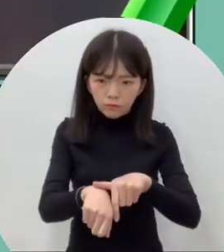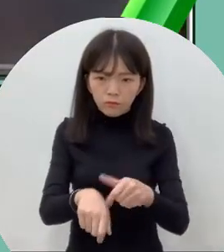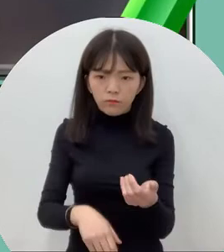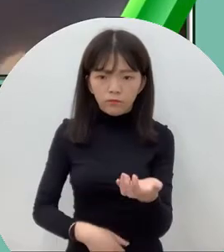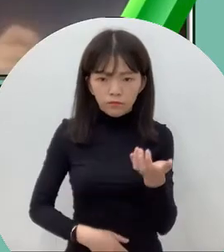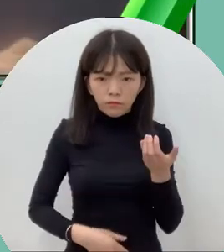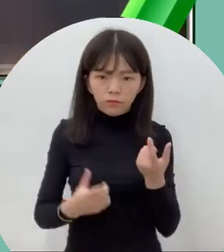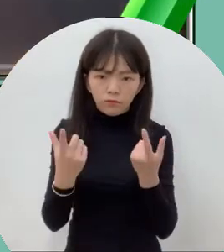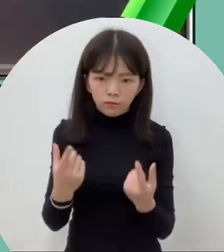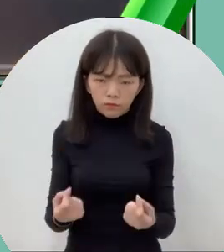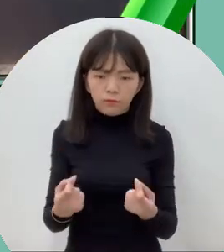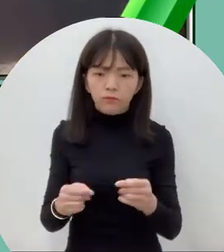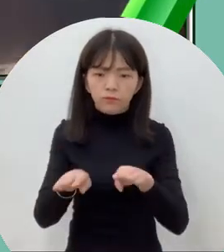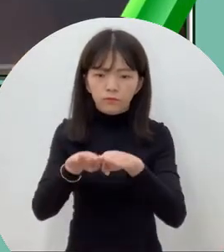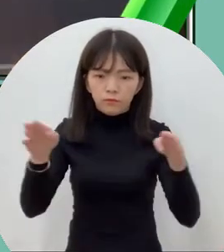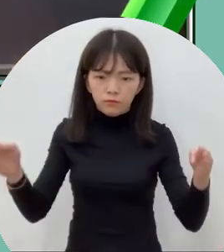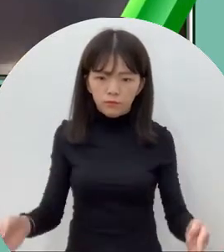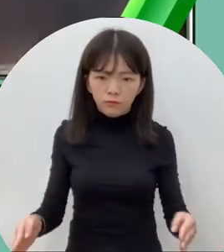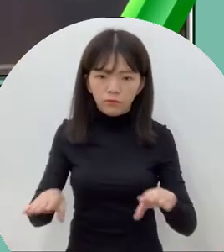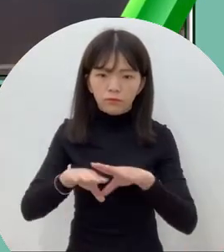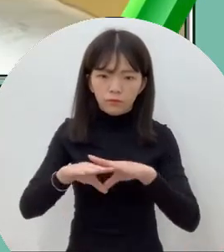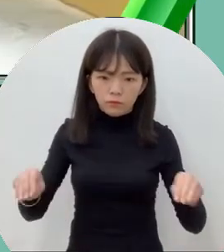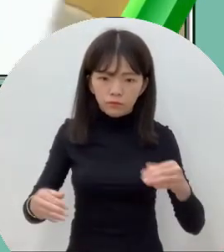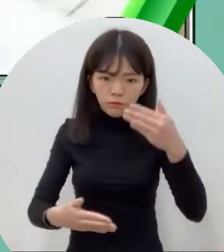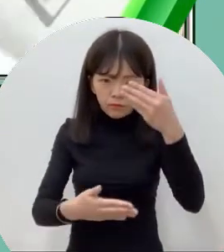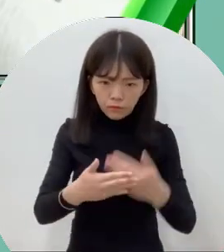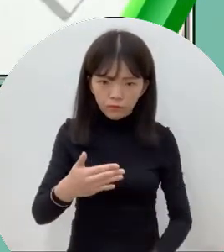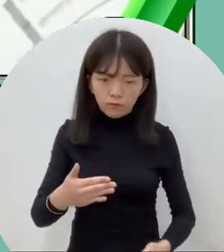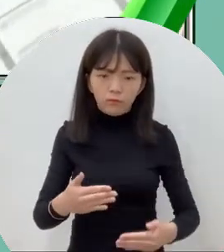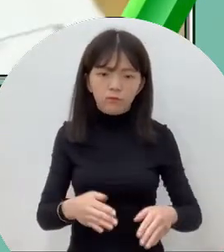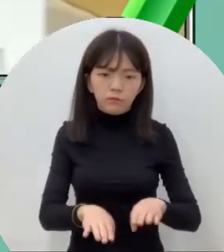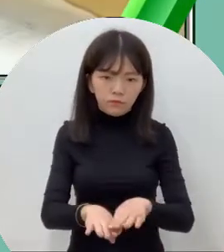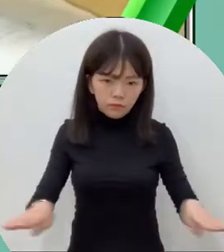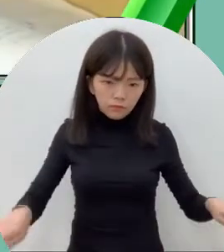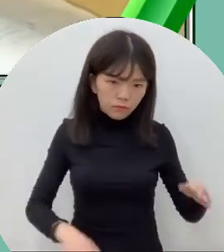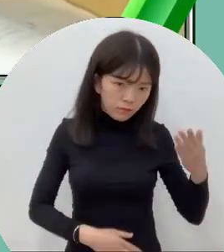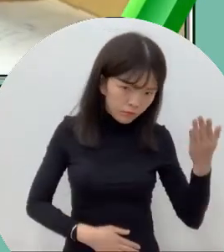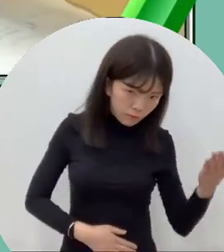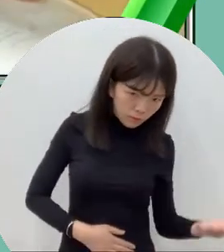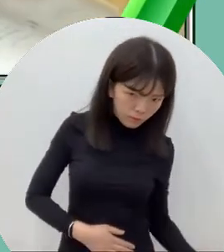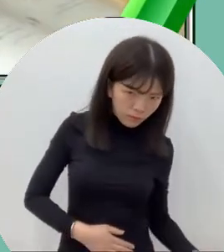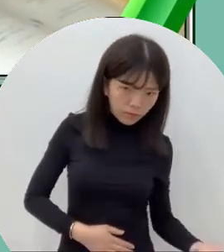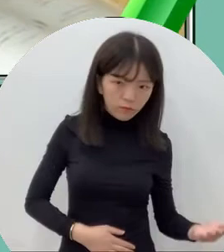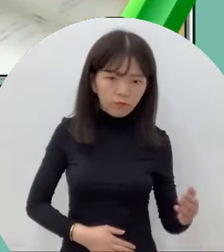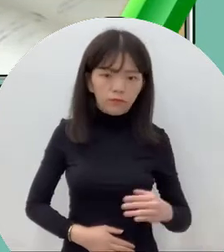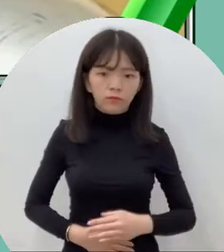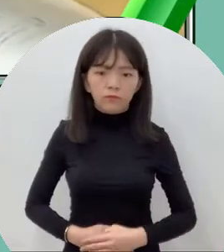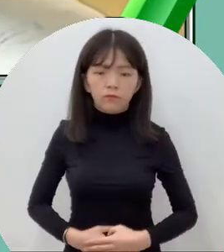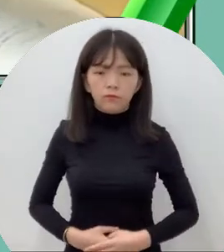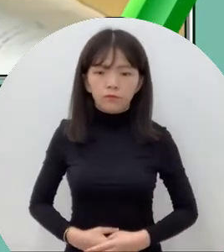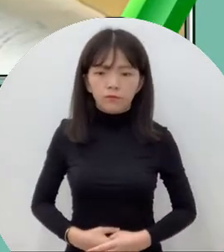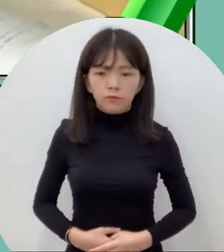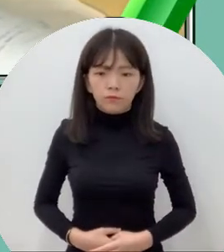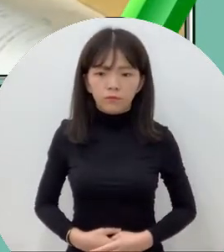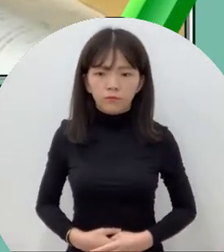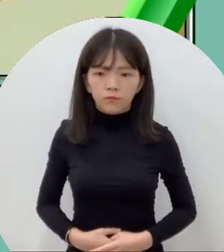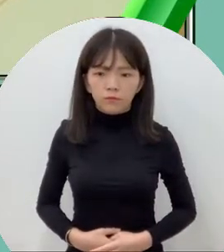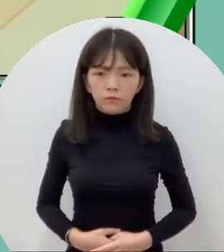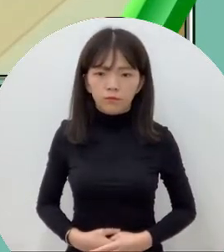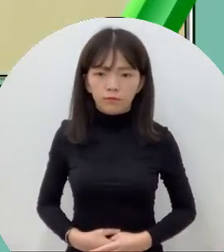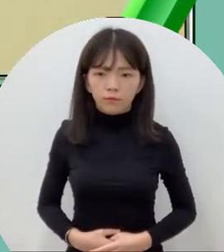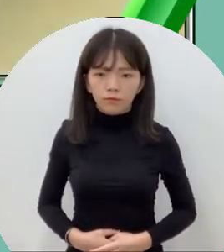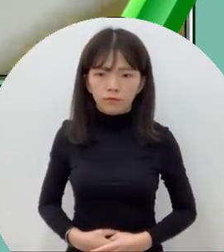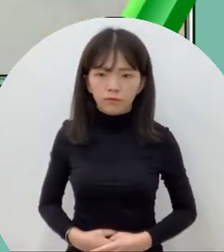제2 외국어 한문 영역 시험 시간에도 선택 과목의 문제지만 책상 위에 올려놓고 풀어야 하며 나머지